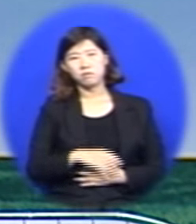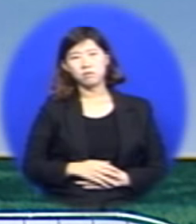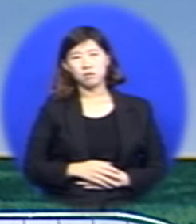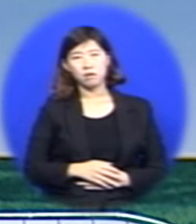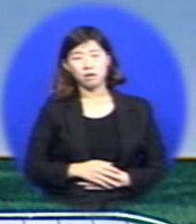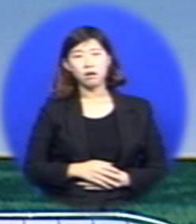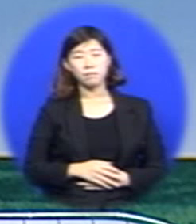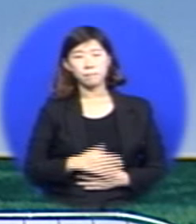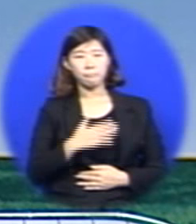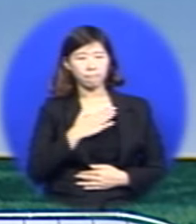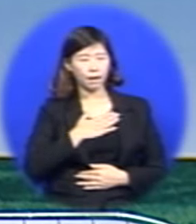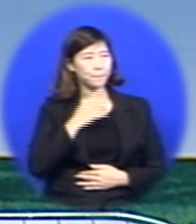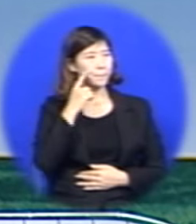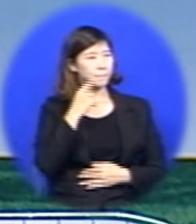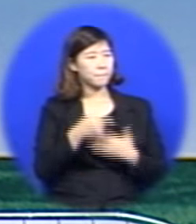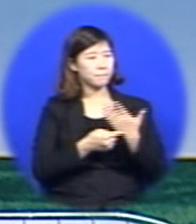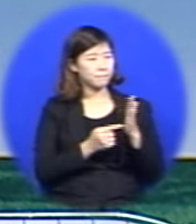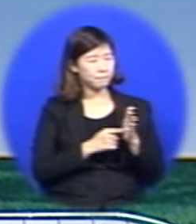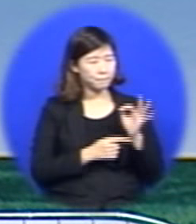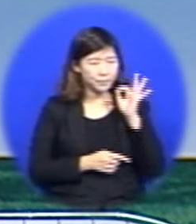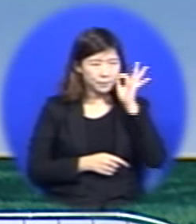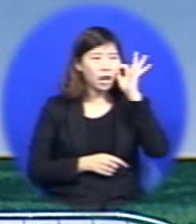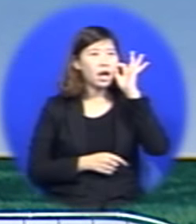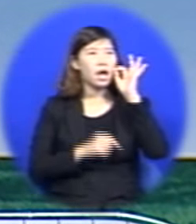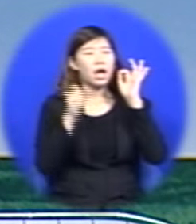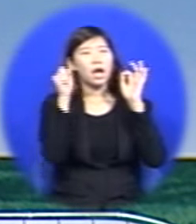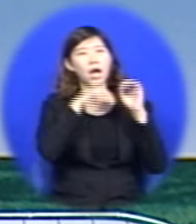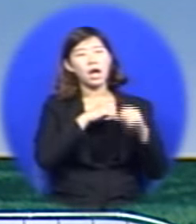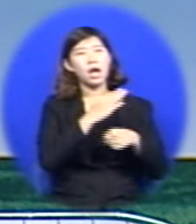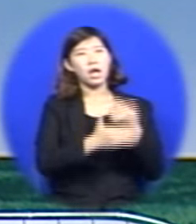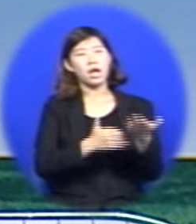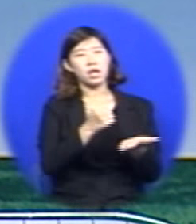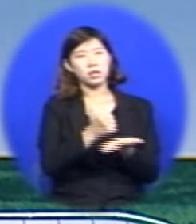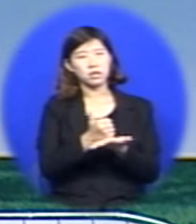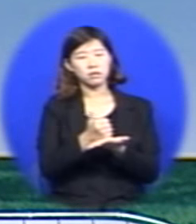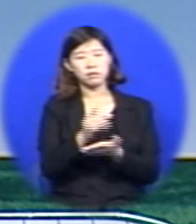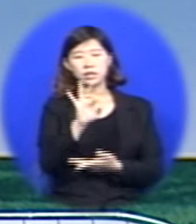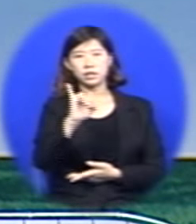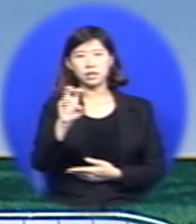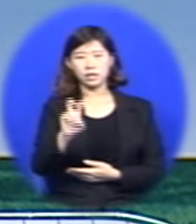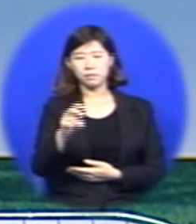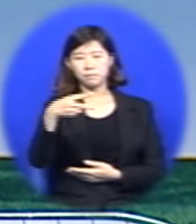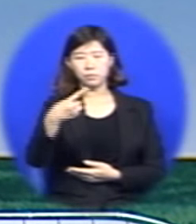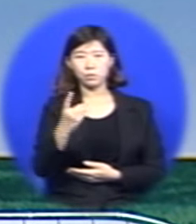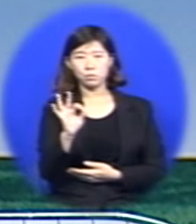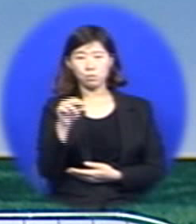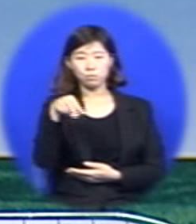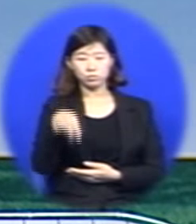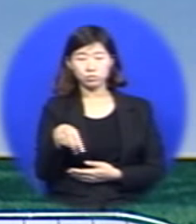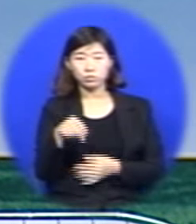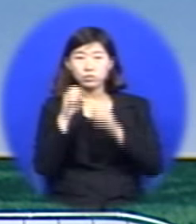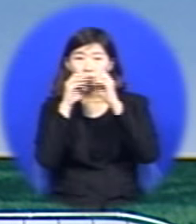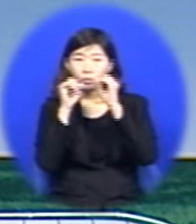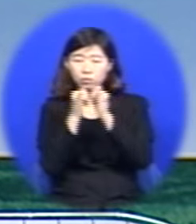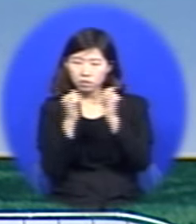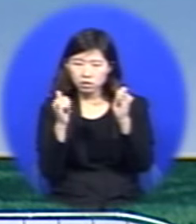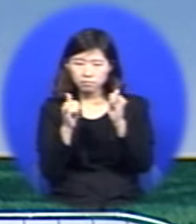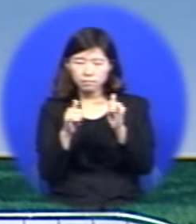일기에 댓글을 달아주라고 하시는 거구나. 정말 그렇게 느껴졌어요. 그래서 급히 댓글을